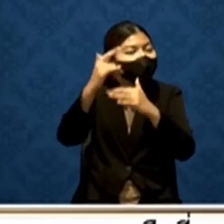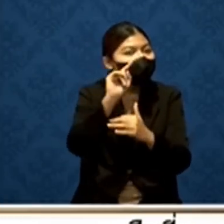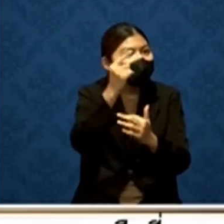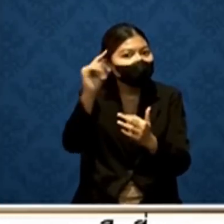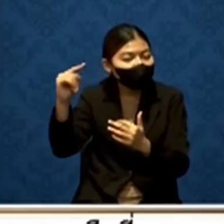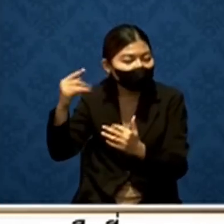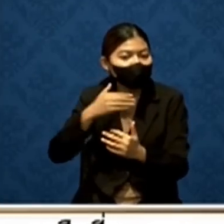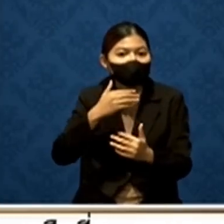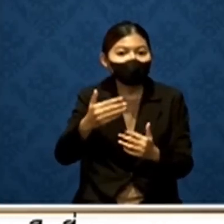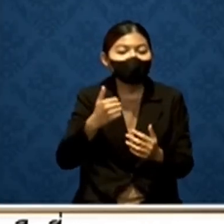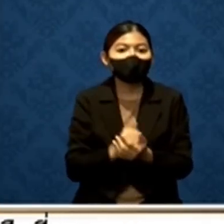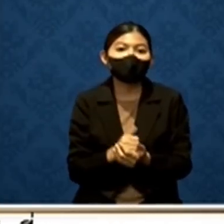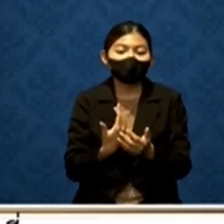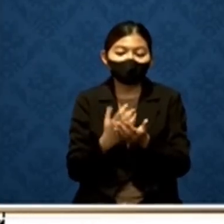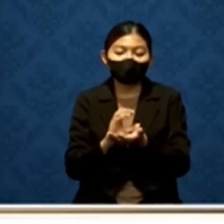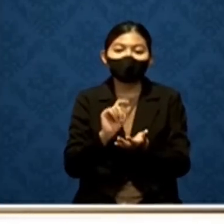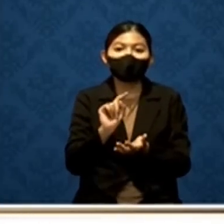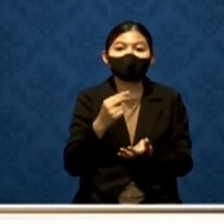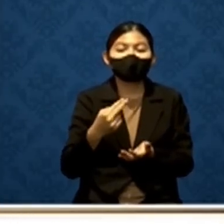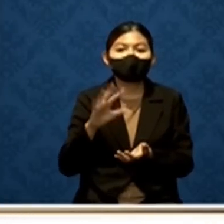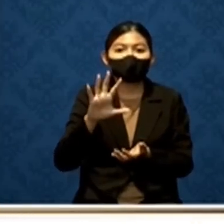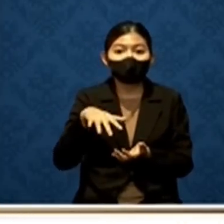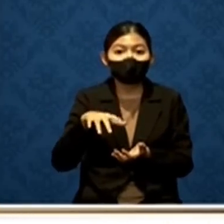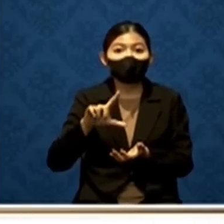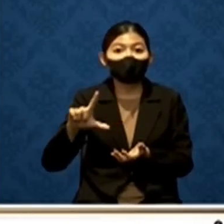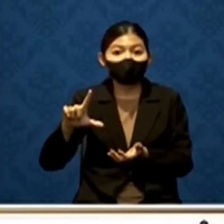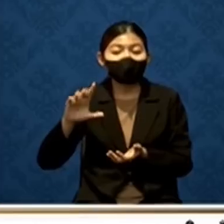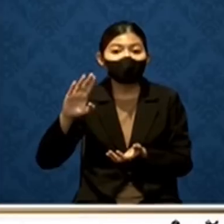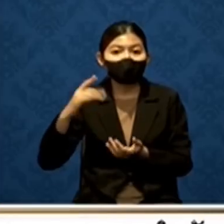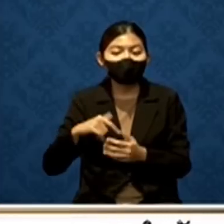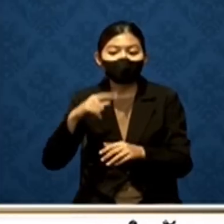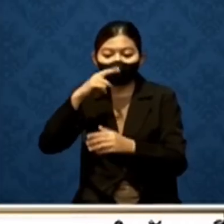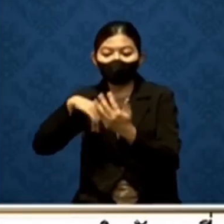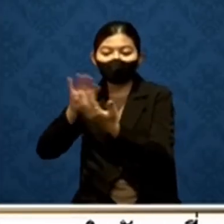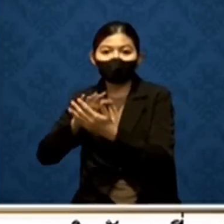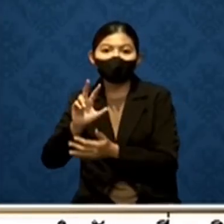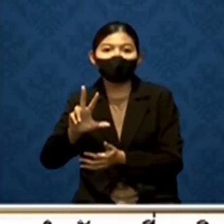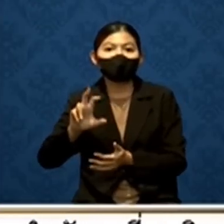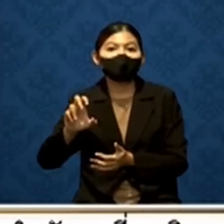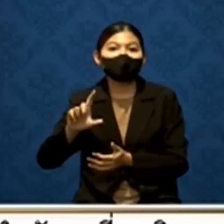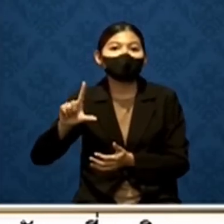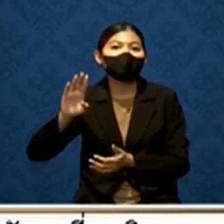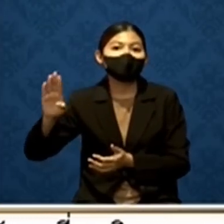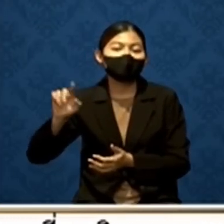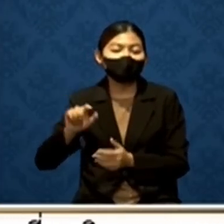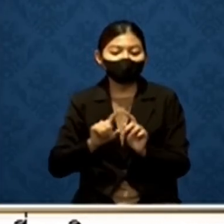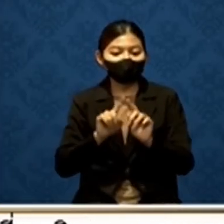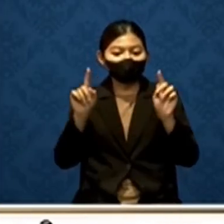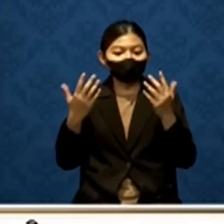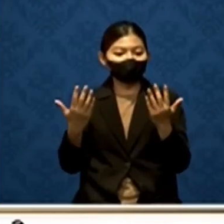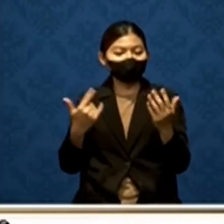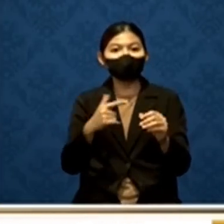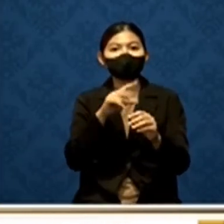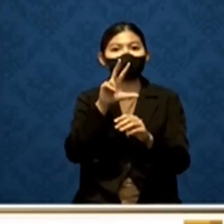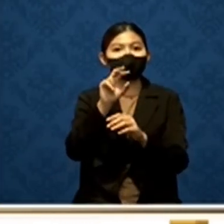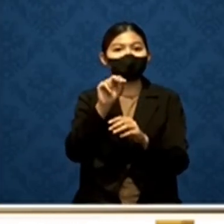คอรค่าใช้งบปมาณอยู่ 1,500 ลานบาทประเทศไยใช้งบประมาณอยู่ 300 ลานบาทต่างกัน 50 เท่า